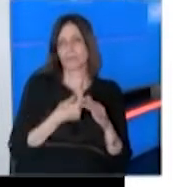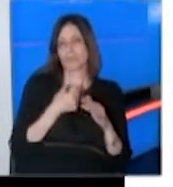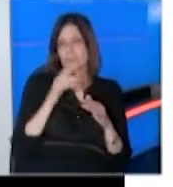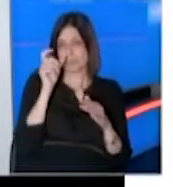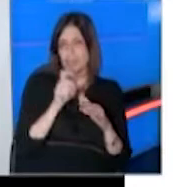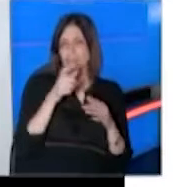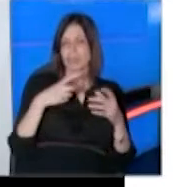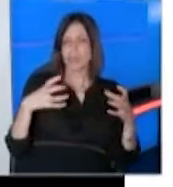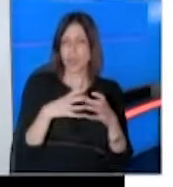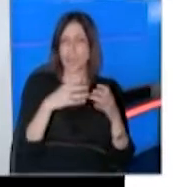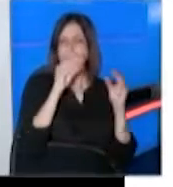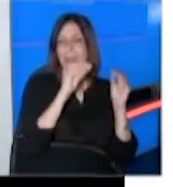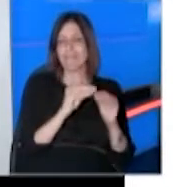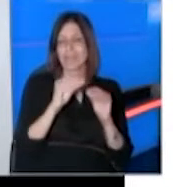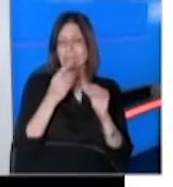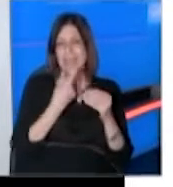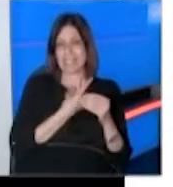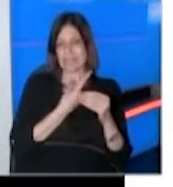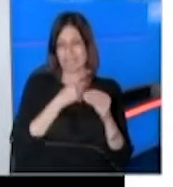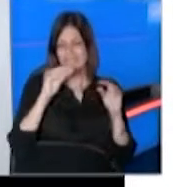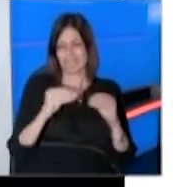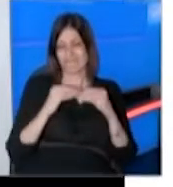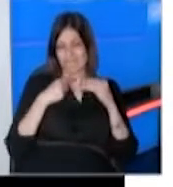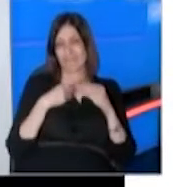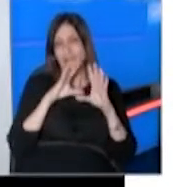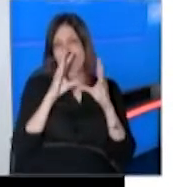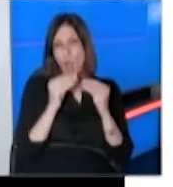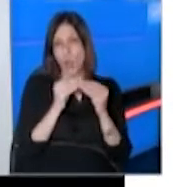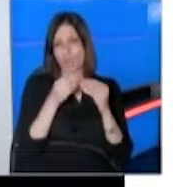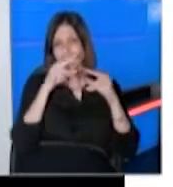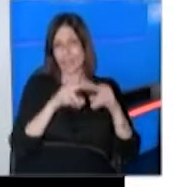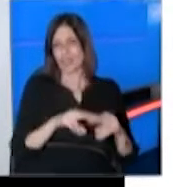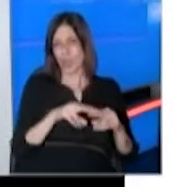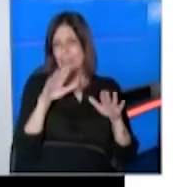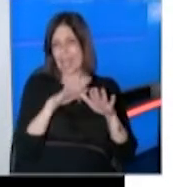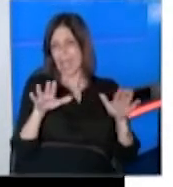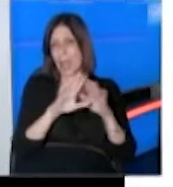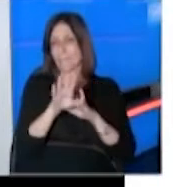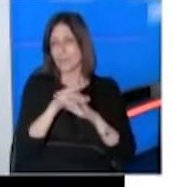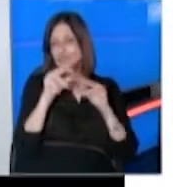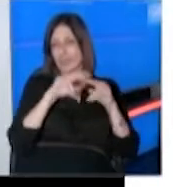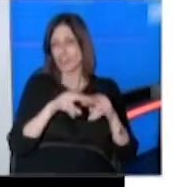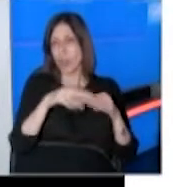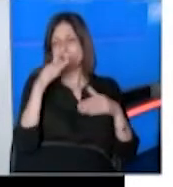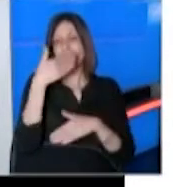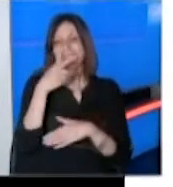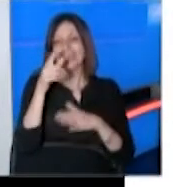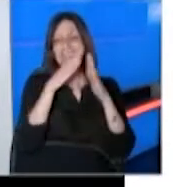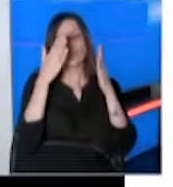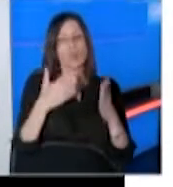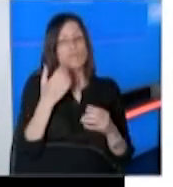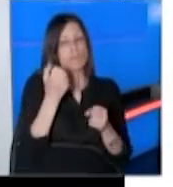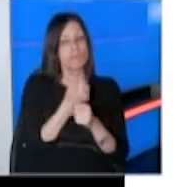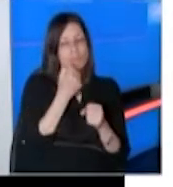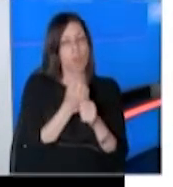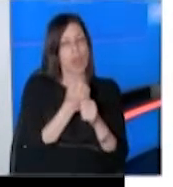העניין, התנועות, מעבירים לעצמם, ללא שום בקרה, את כל יתרות הקרקע הפנויות שנותרו במדינה. זה גוף שפועל לכאורה